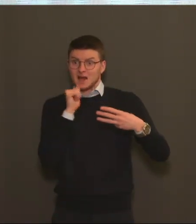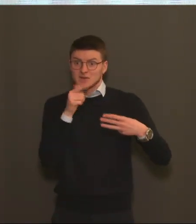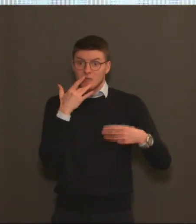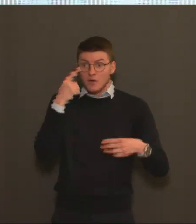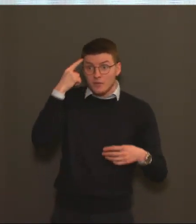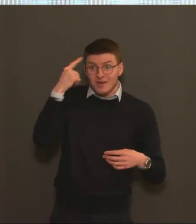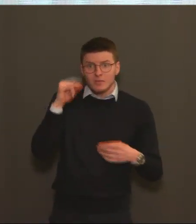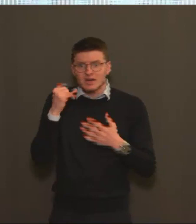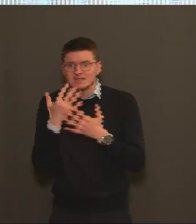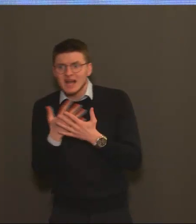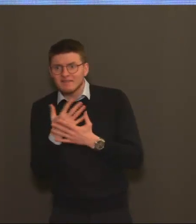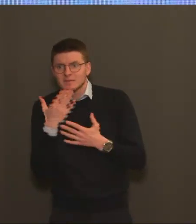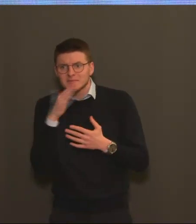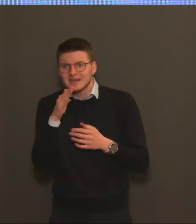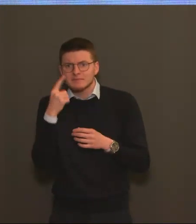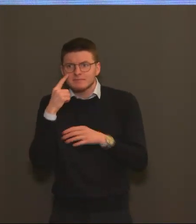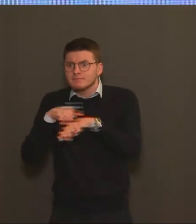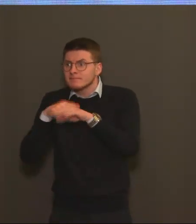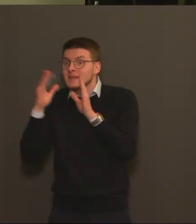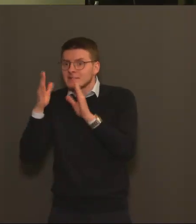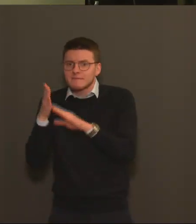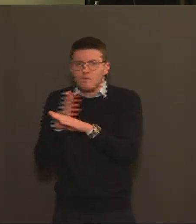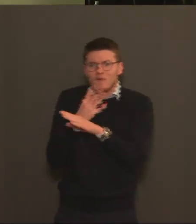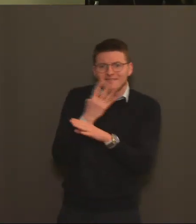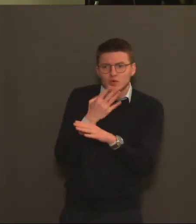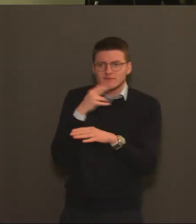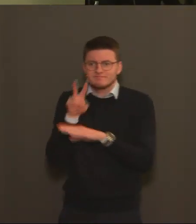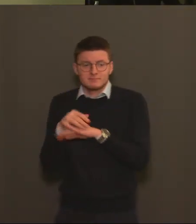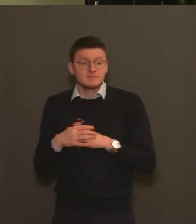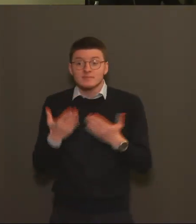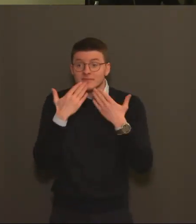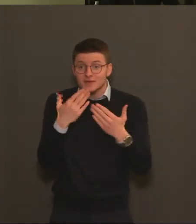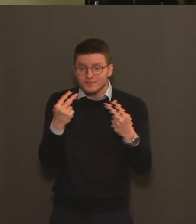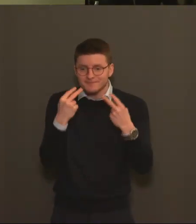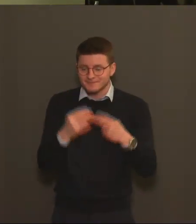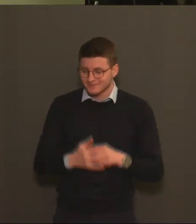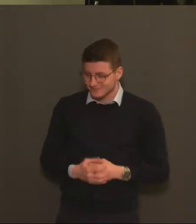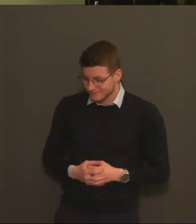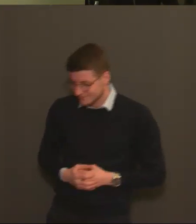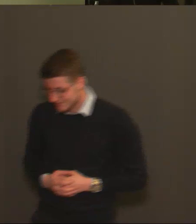Dank u voor uw aandacht.